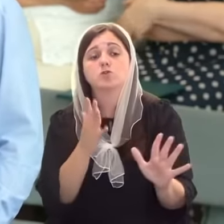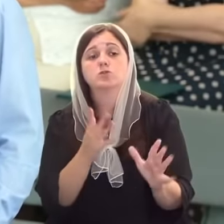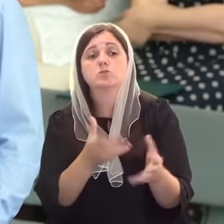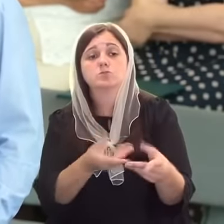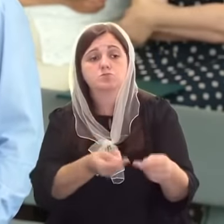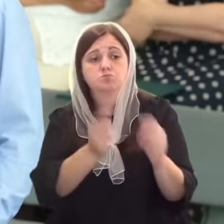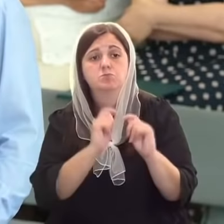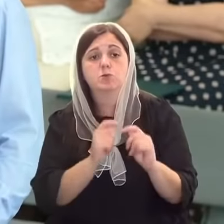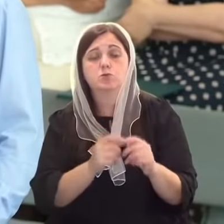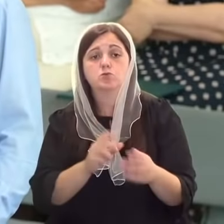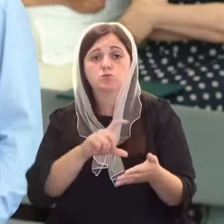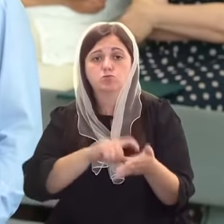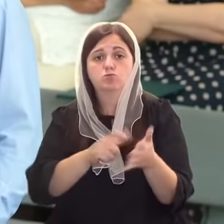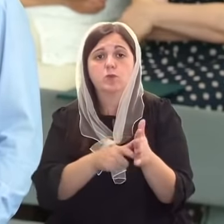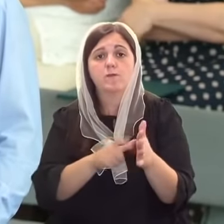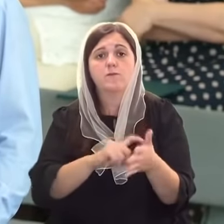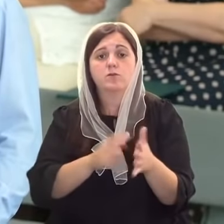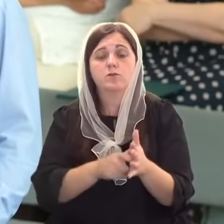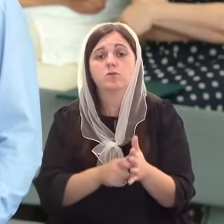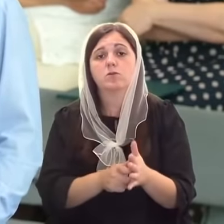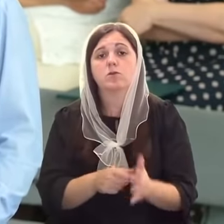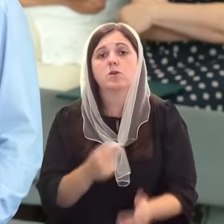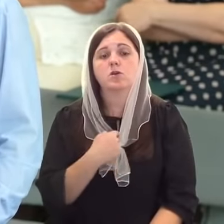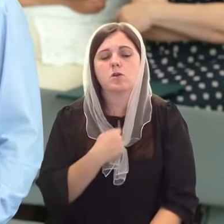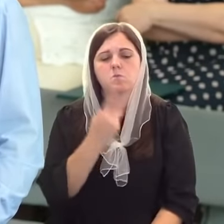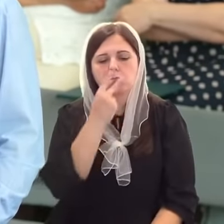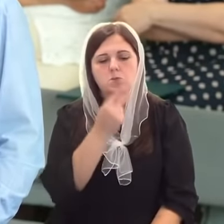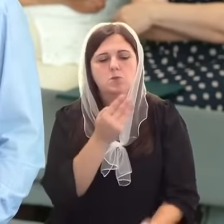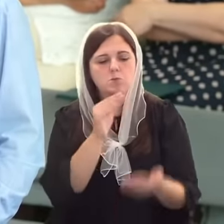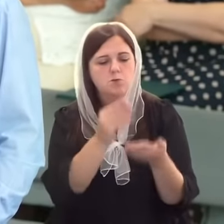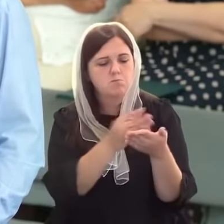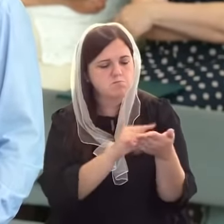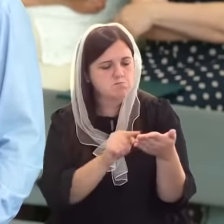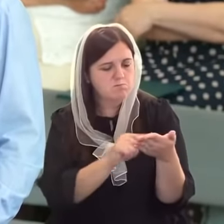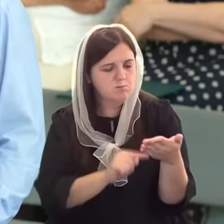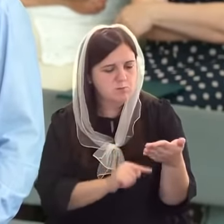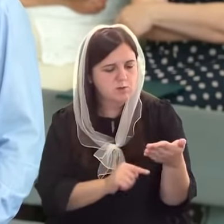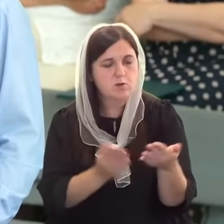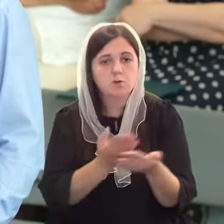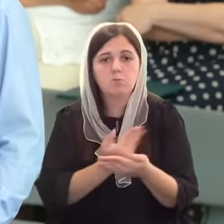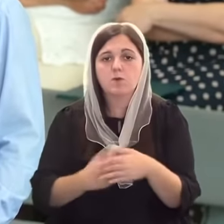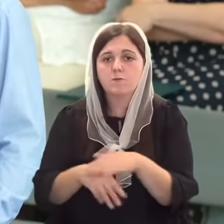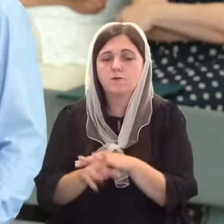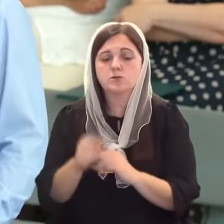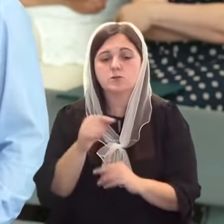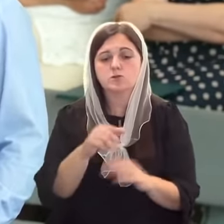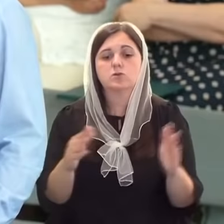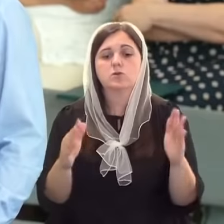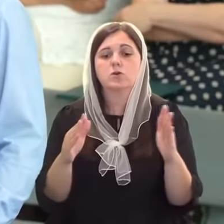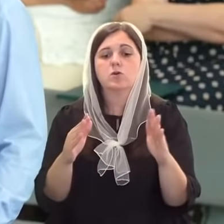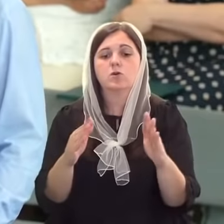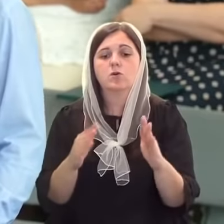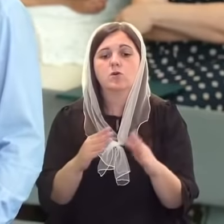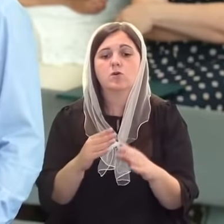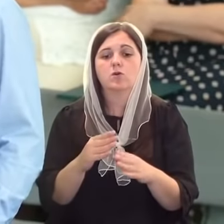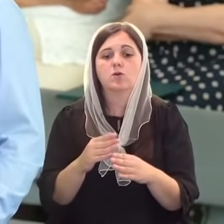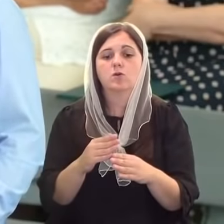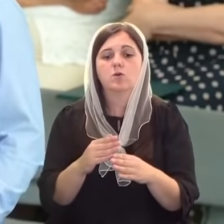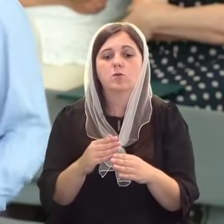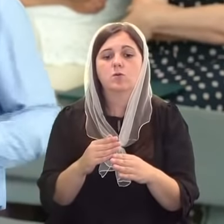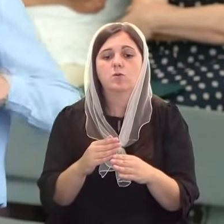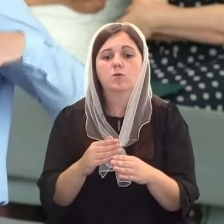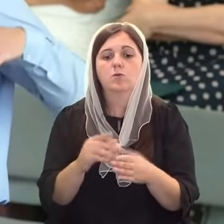квартире. Я помню, что мы проверили свою очередь. Мы вышли из этого здания, и там были длинные